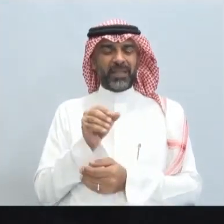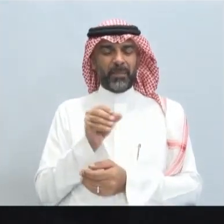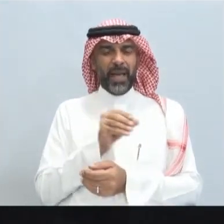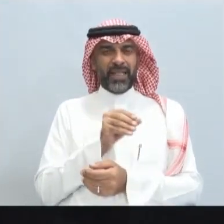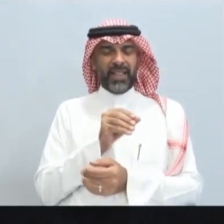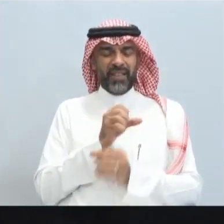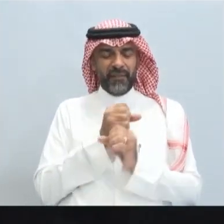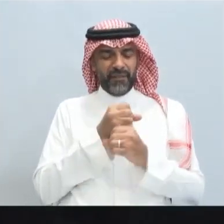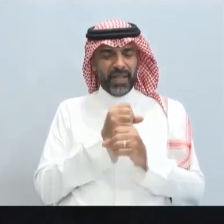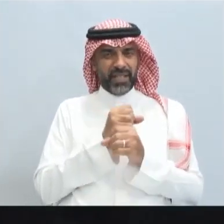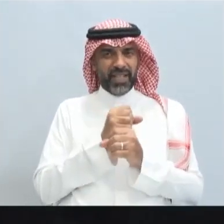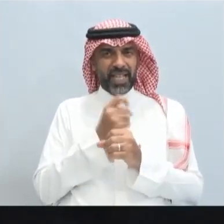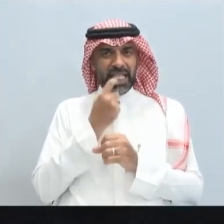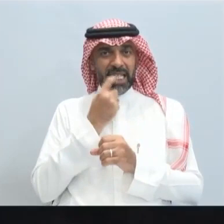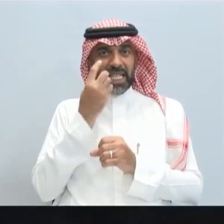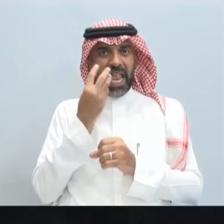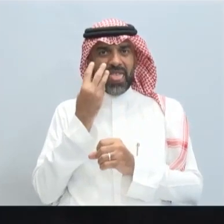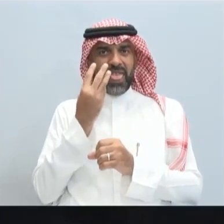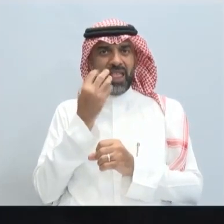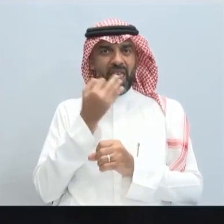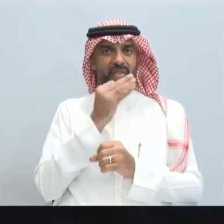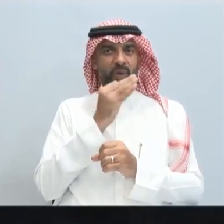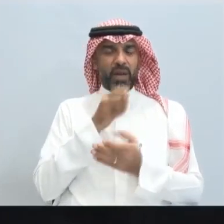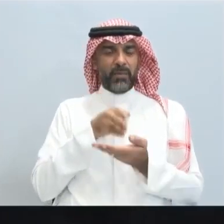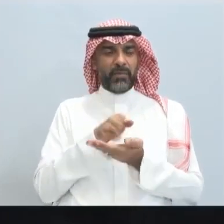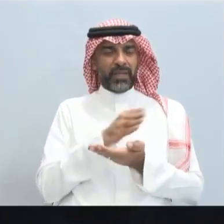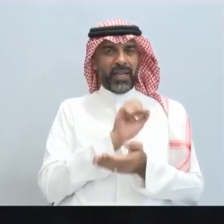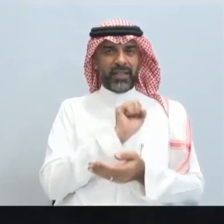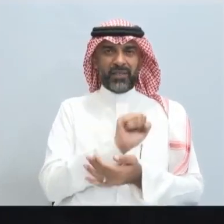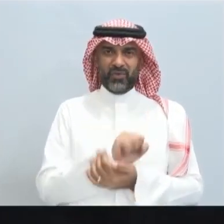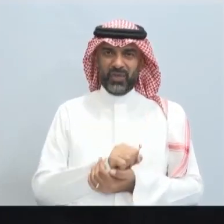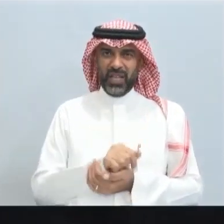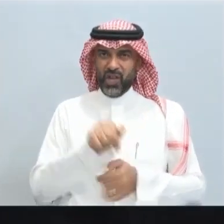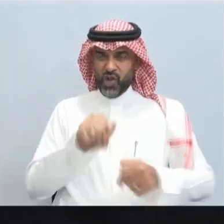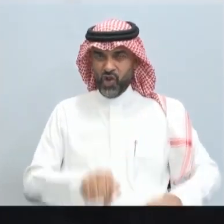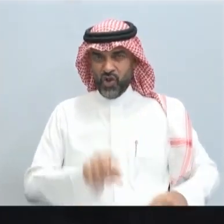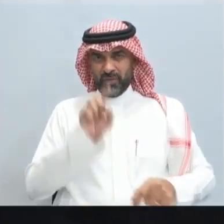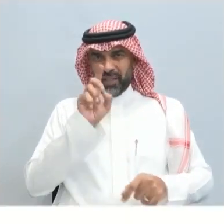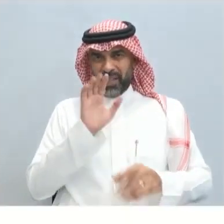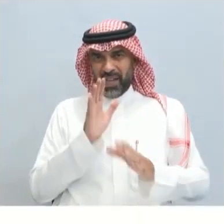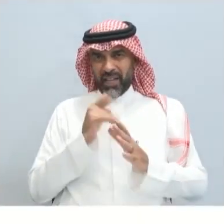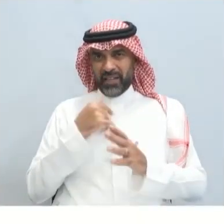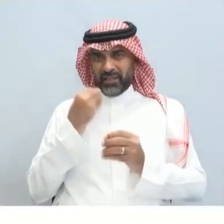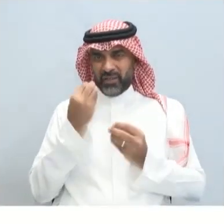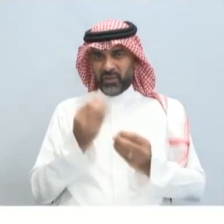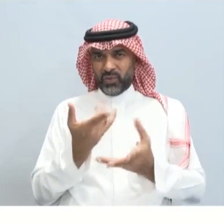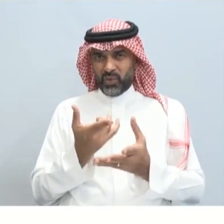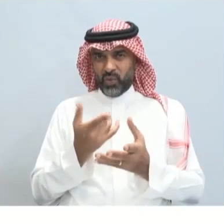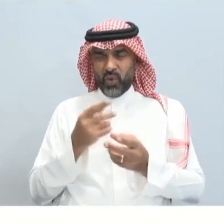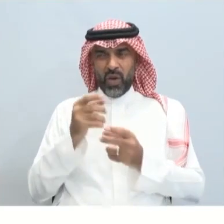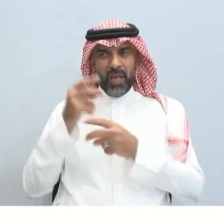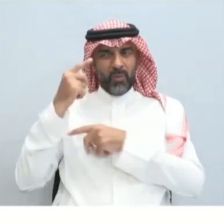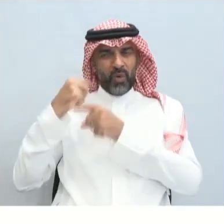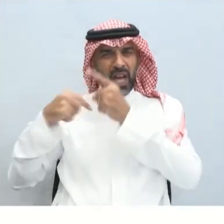الفيزياء للسنه الثالثه الثانويه للمسارات التخصصيه اليوم بمشيئه الله سنتناول الاثراءات